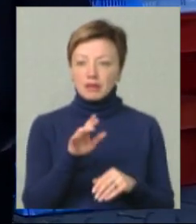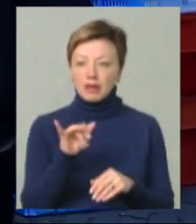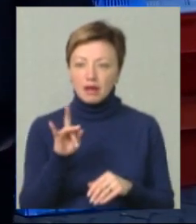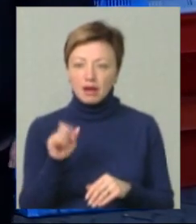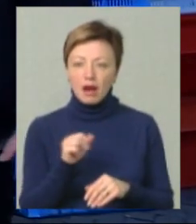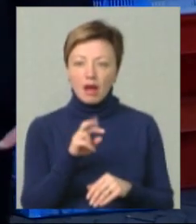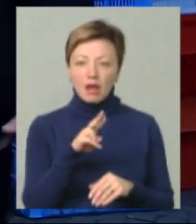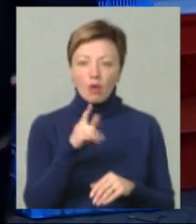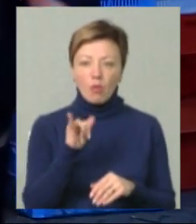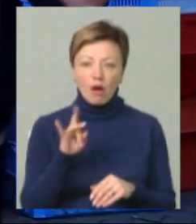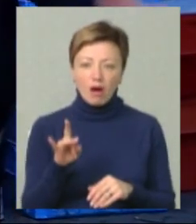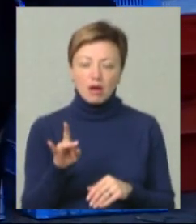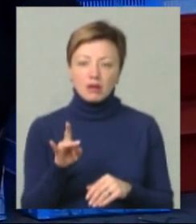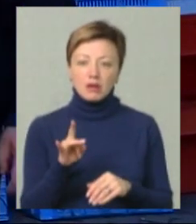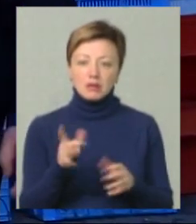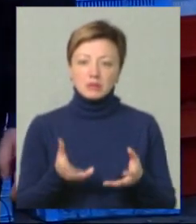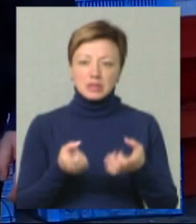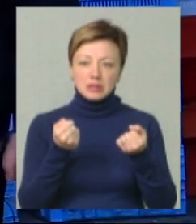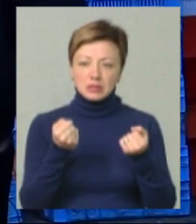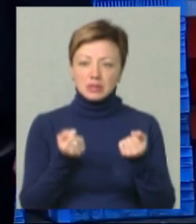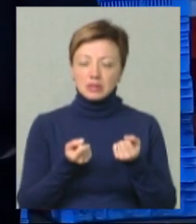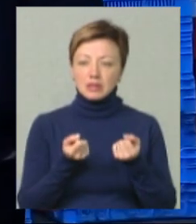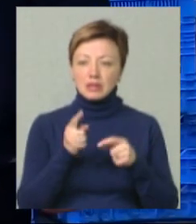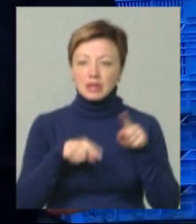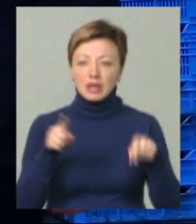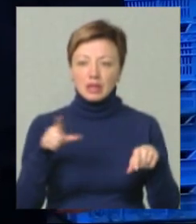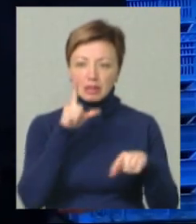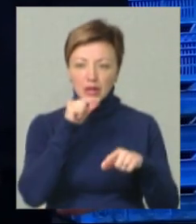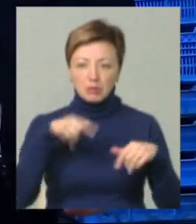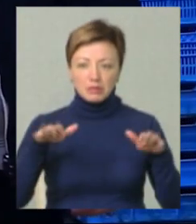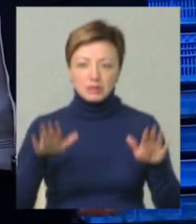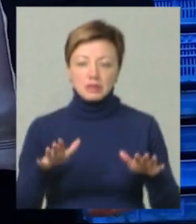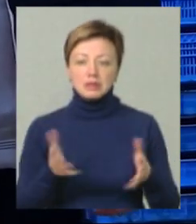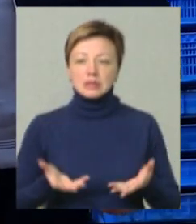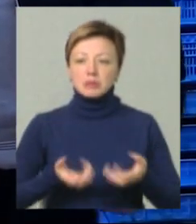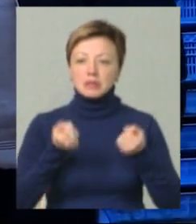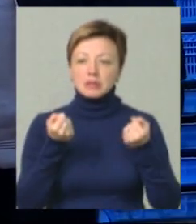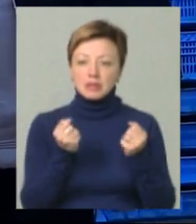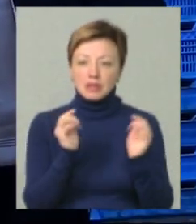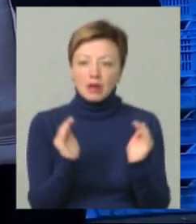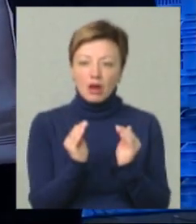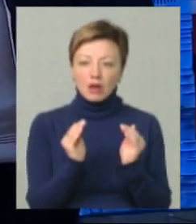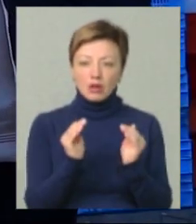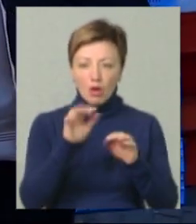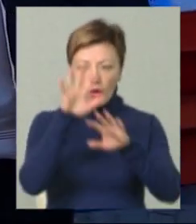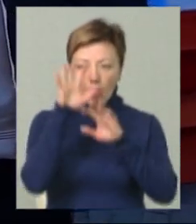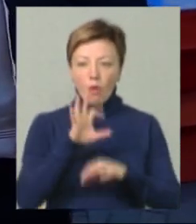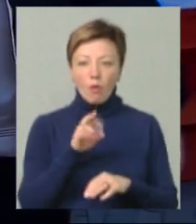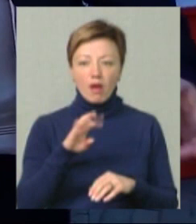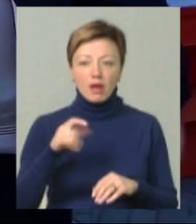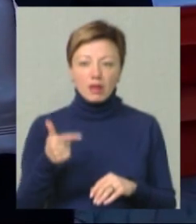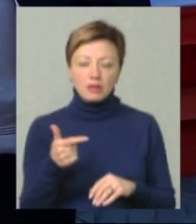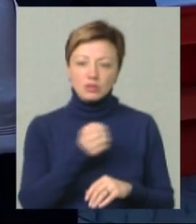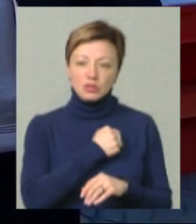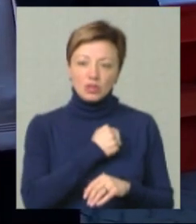ягуара. Спасти некоторых птиц, спасти карликового оленя Мунжаку, к